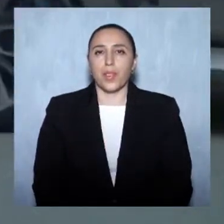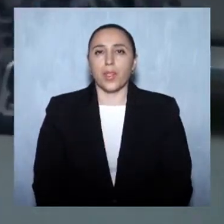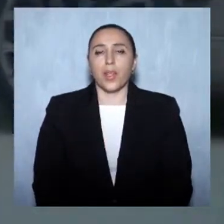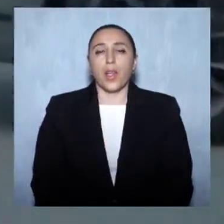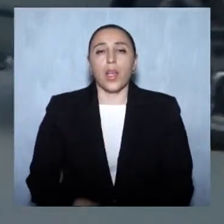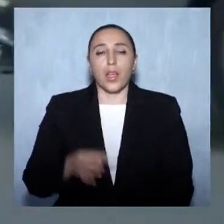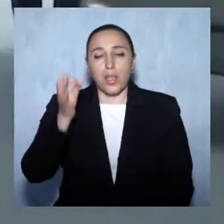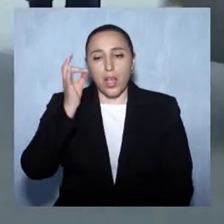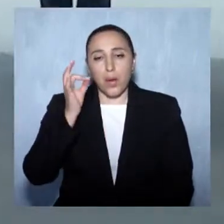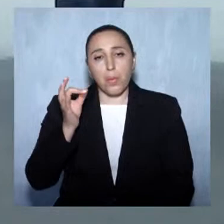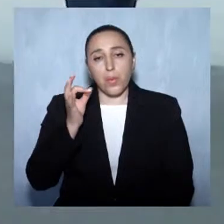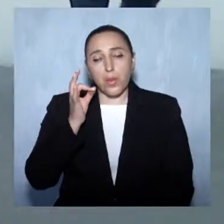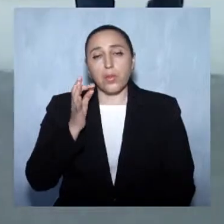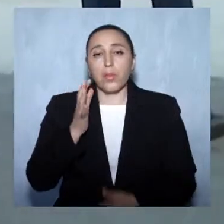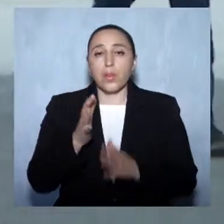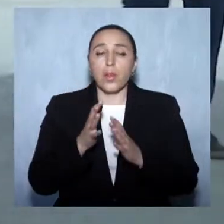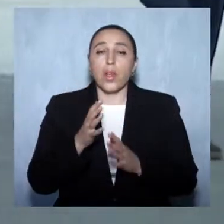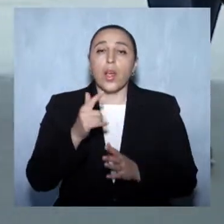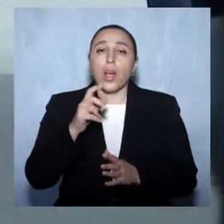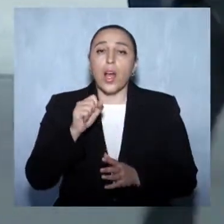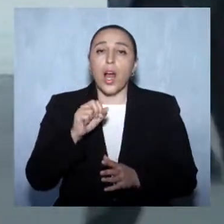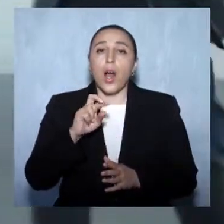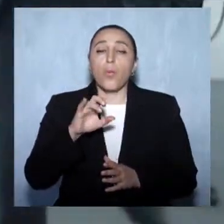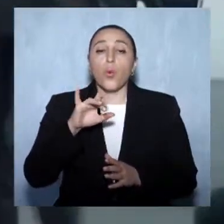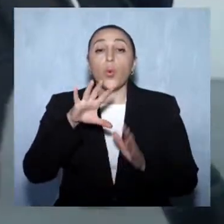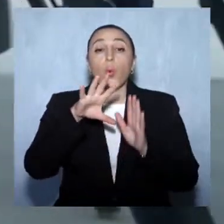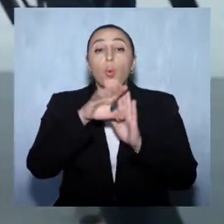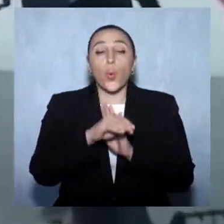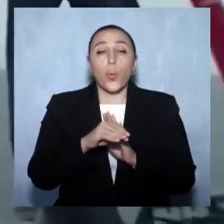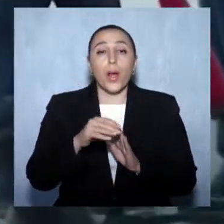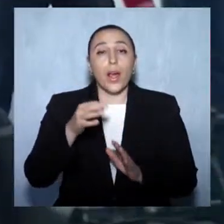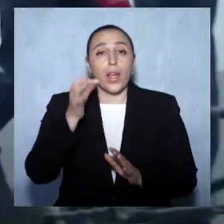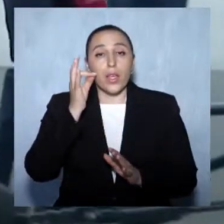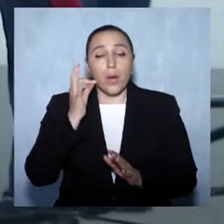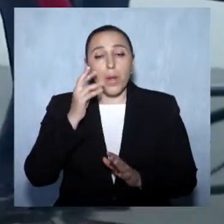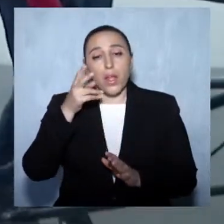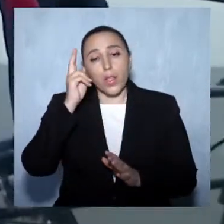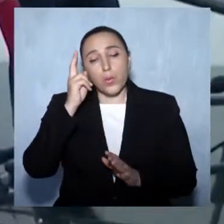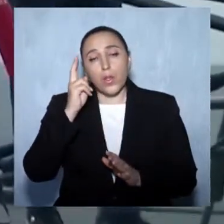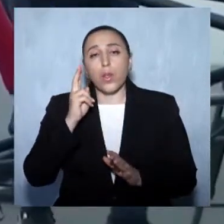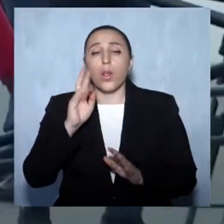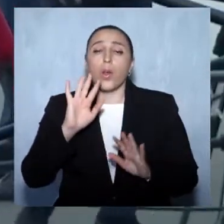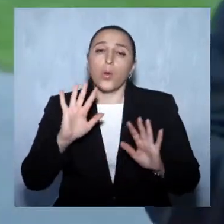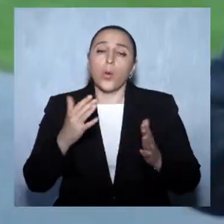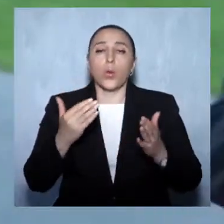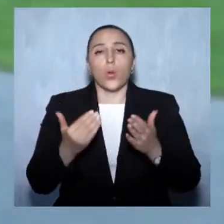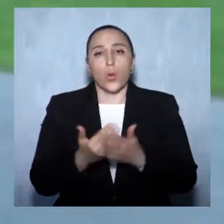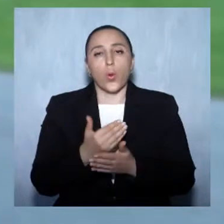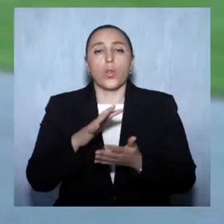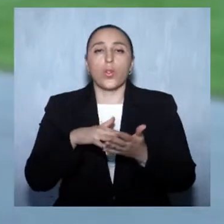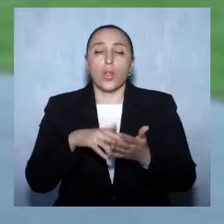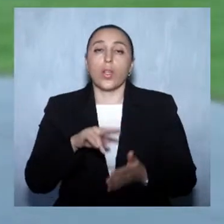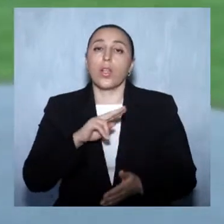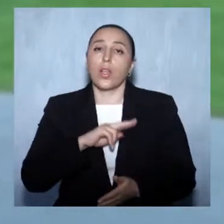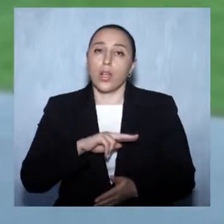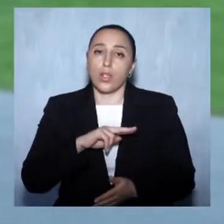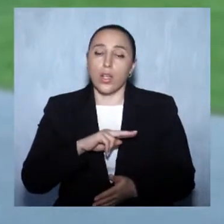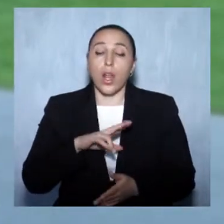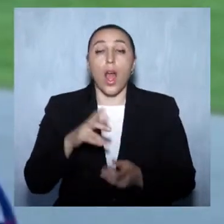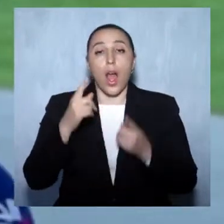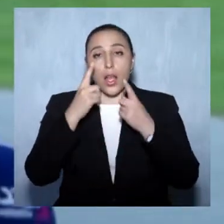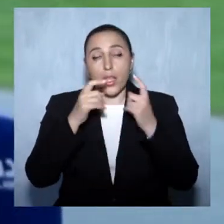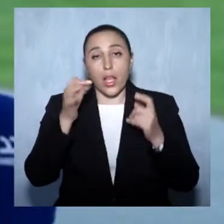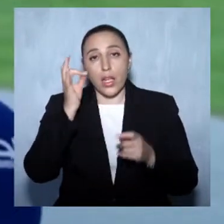Պաշտոնական Բեռլինը չի բացառում, որ Քաբուլում գործող Գերմանիայի դեսպանությունը որոշ ժամանակ անց կարող է վերսկսել աշխատանքն այս մասին։ Հայտարարել